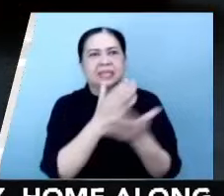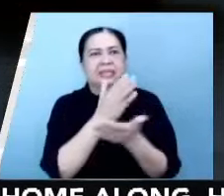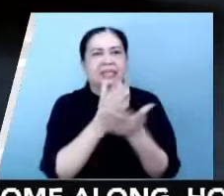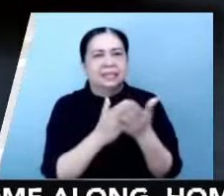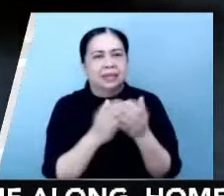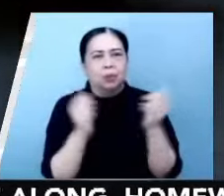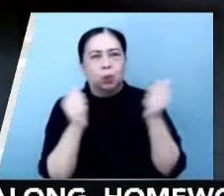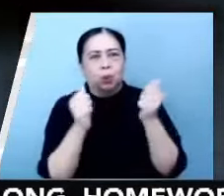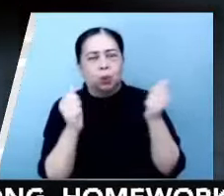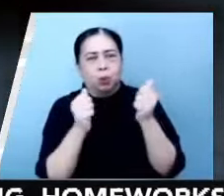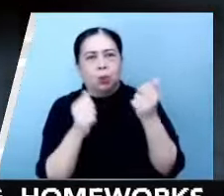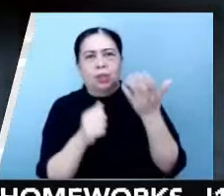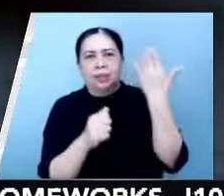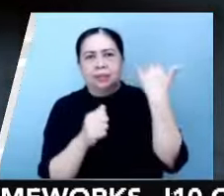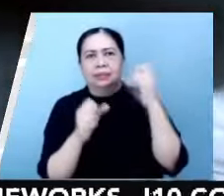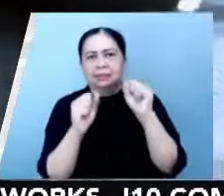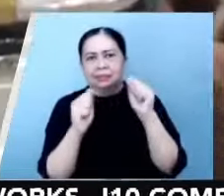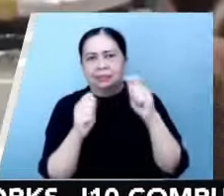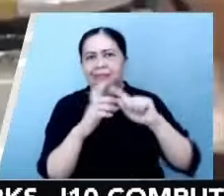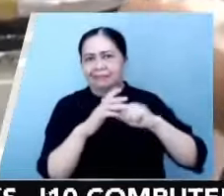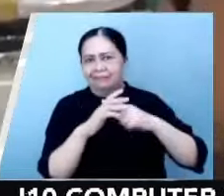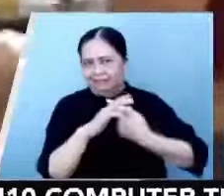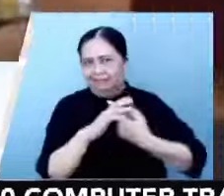pang Sabado.